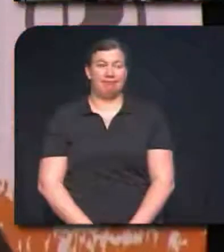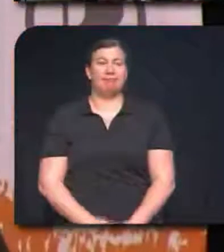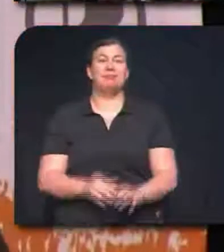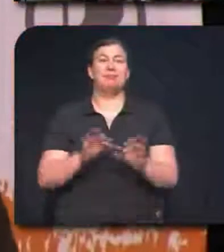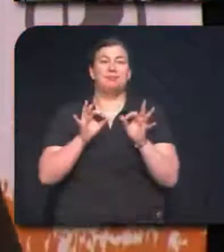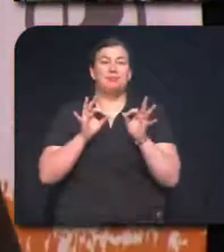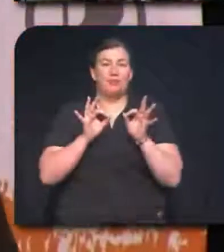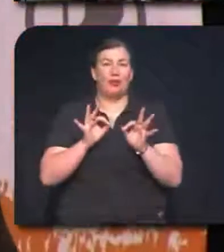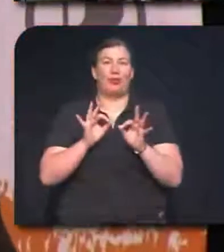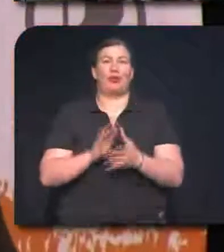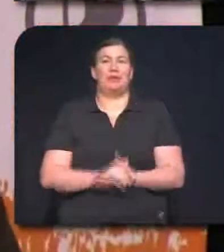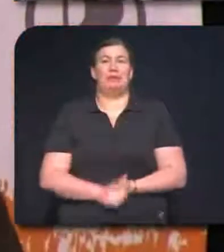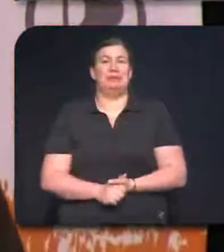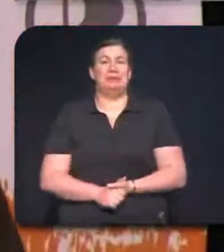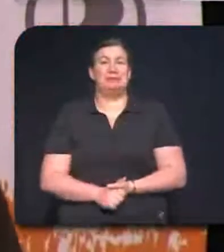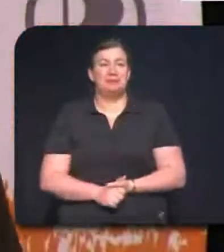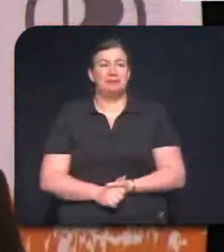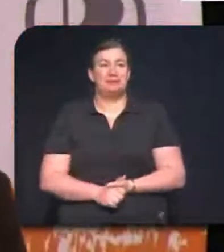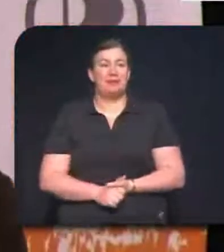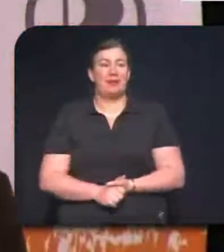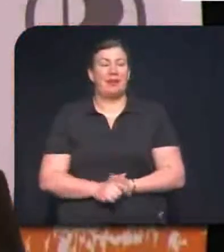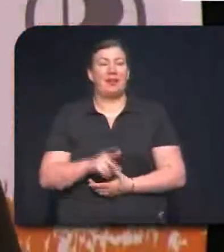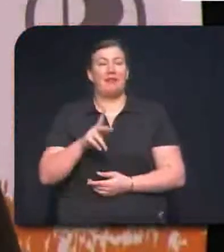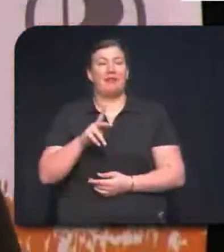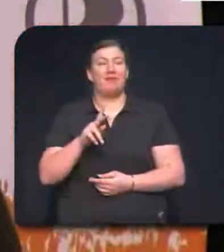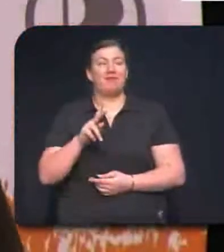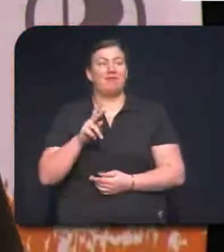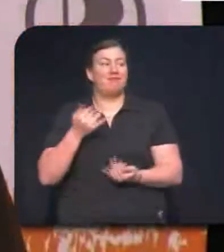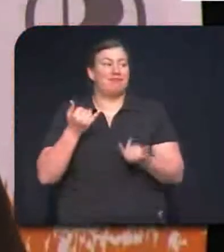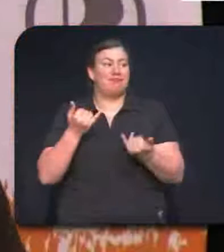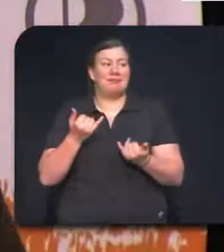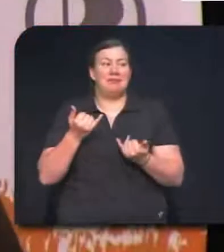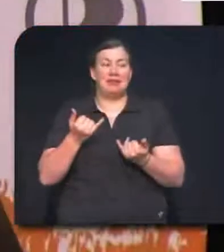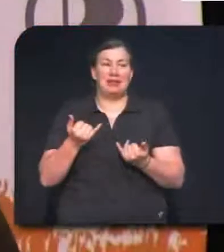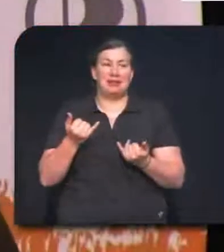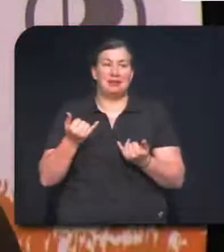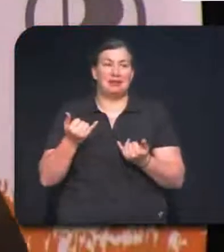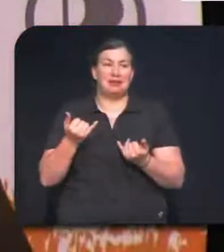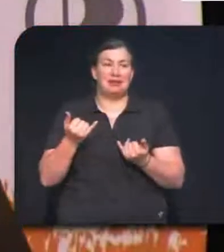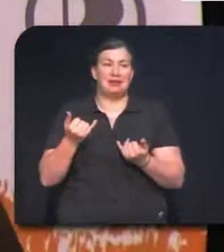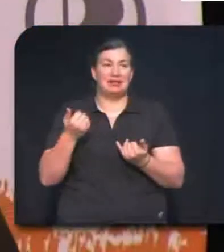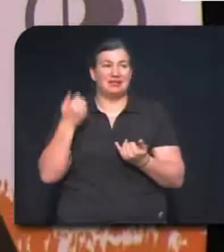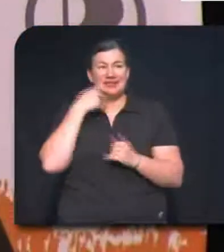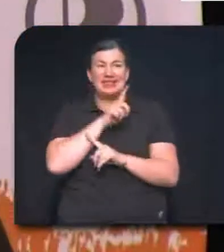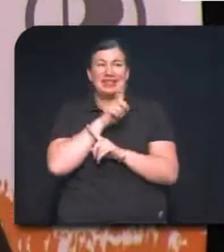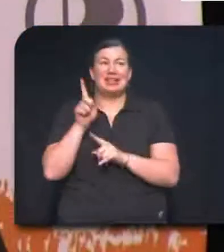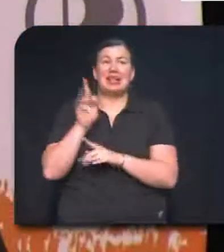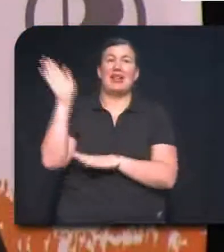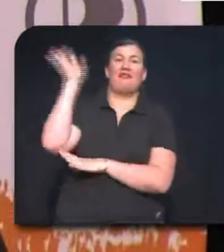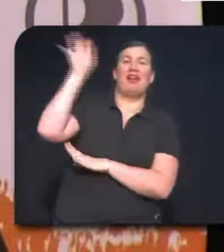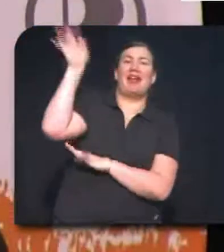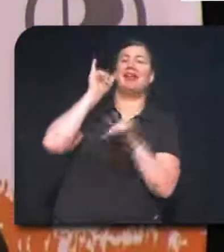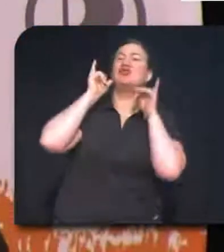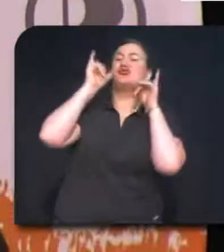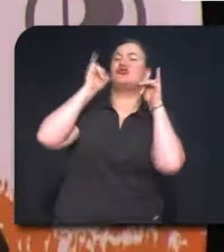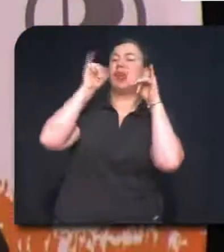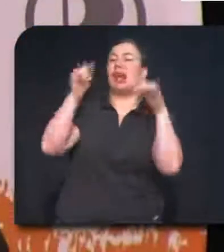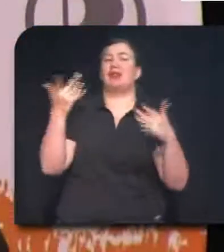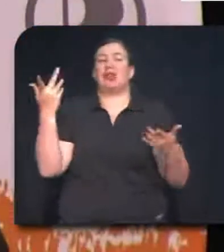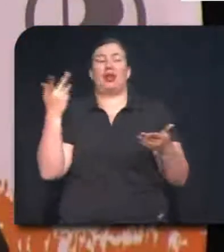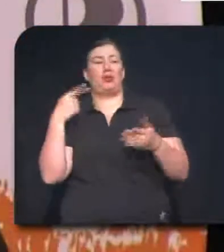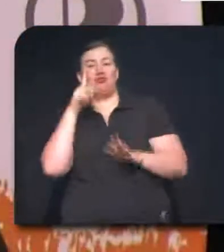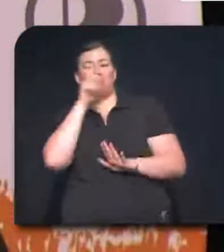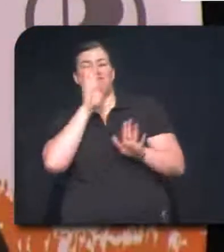gut wenn jetzt nicht irgendjemand winkt schreit sonst was